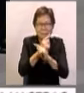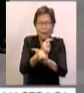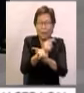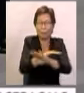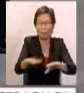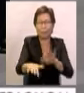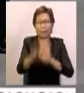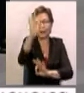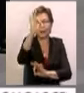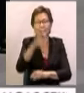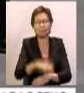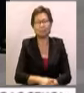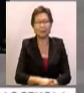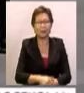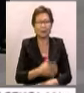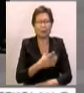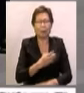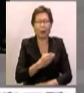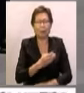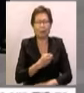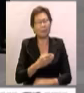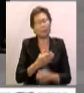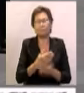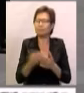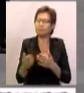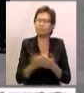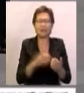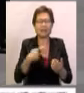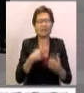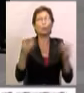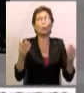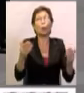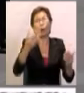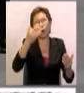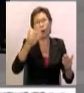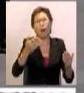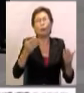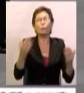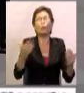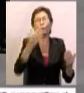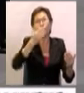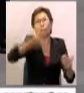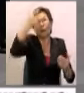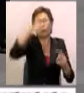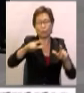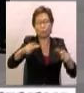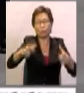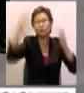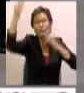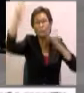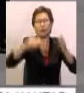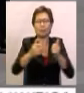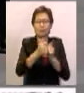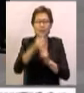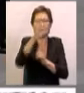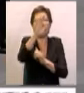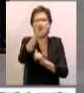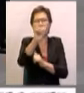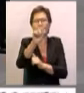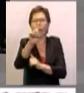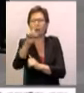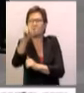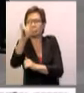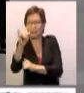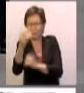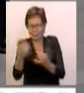pilihan. Betul, betul. Mendebar ke apapun, kita doakan yang terbaik untuk pasukan Malaysia. Betul, betul. Apapun kita teruskan bersama Fazli betul. Dalam set masukan. Teruskan Fazli.